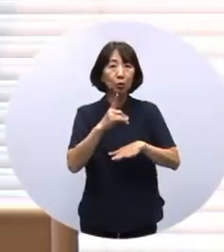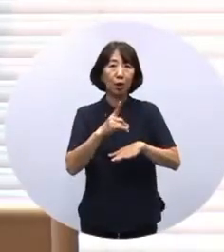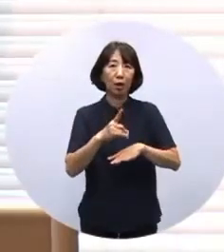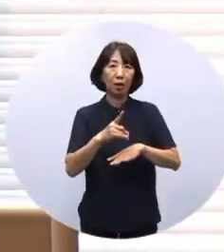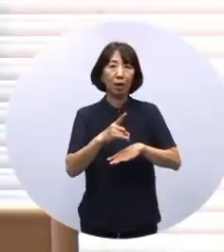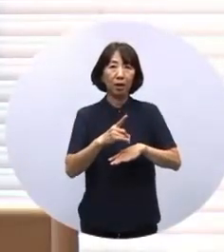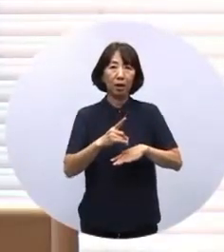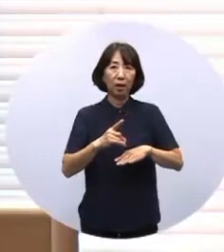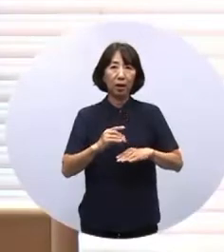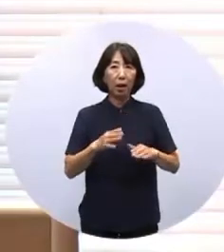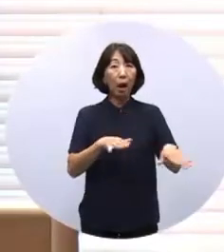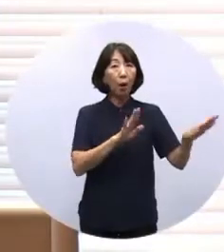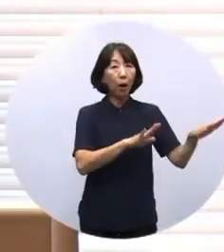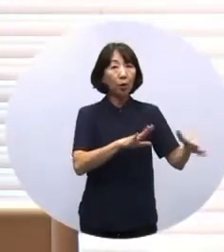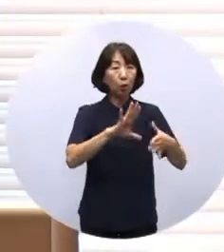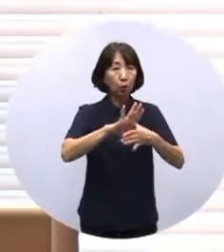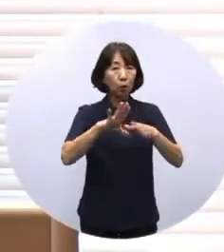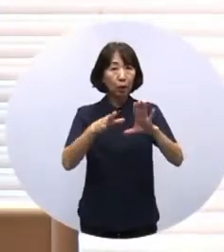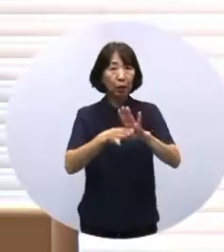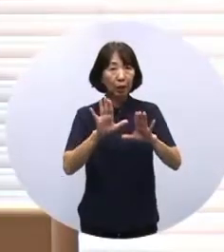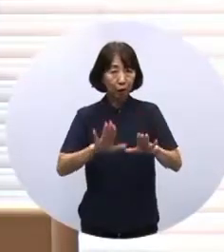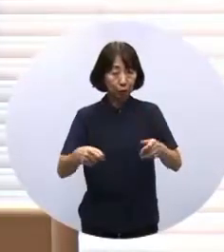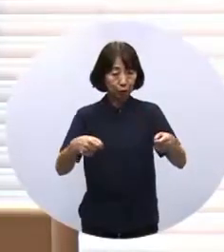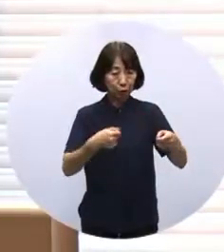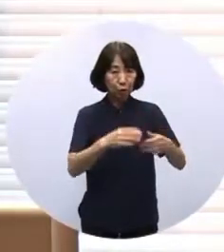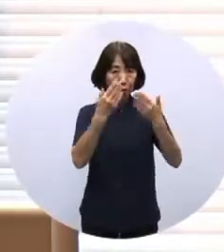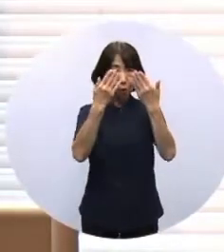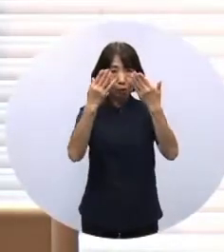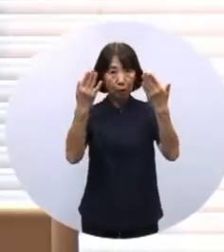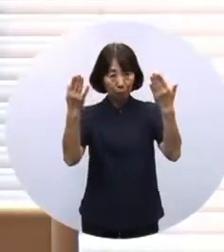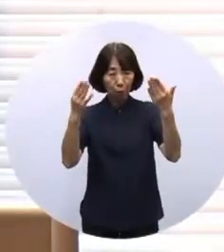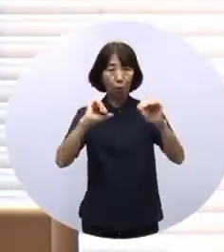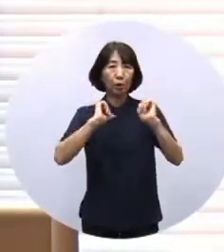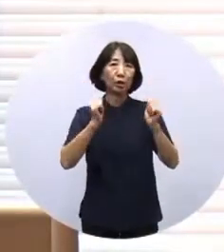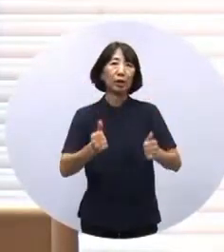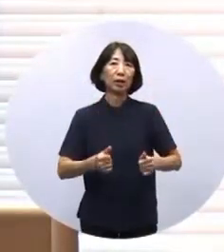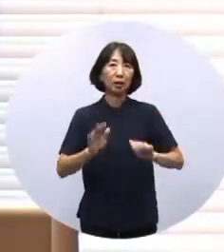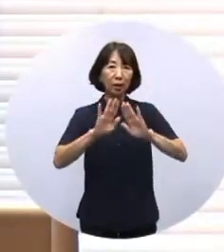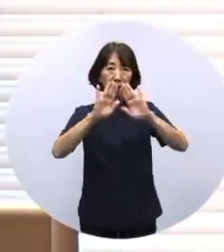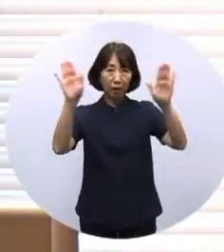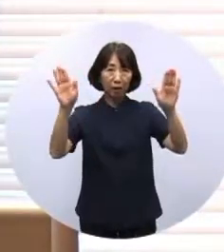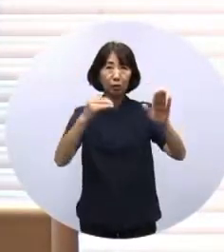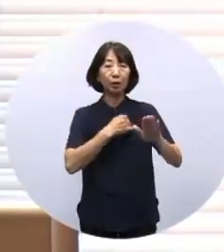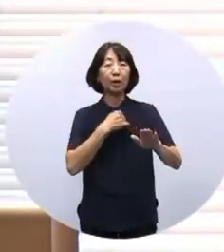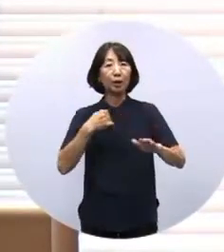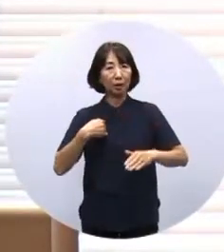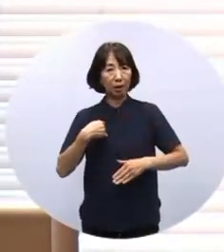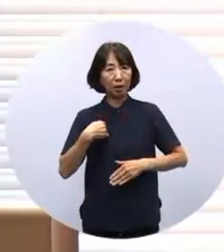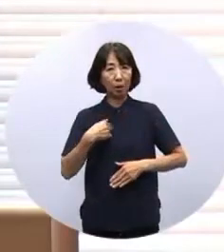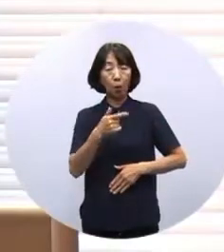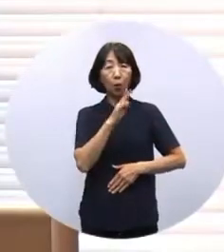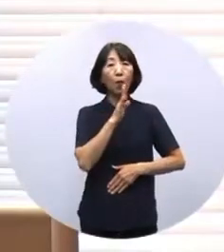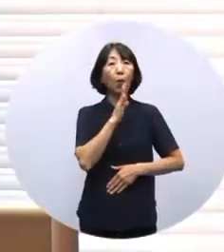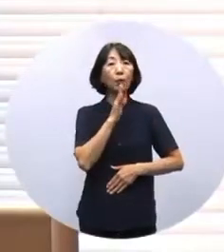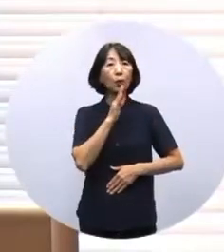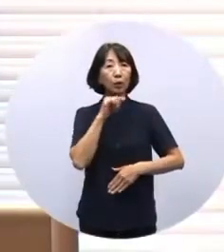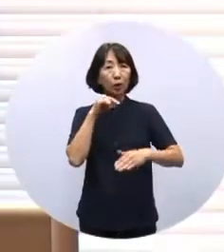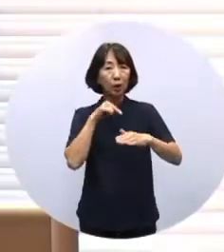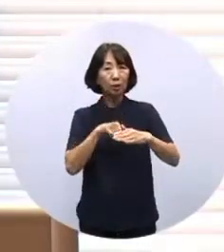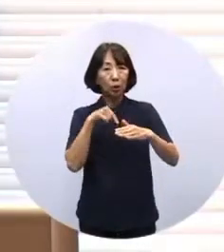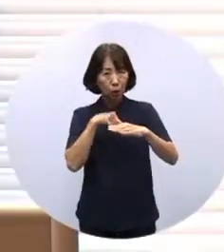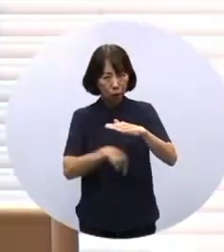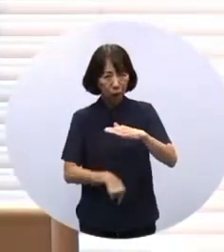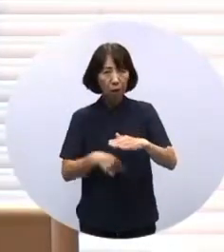にハワイの文化であるキルト展を茅ヶ崎で開催することができた、これは本当に意義深い